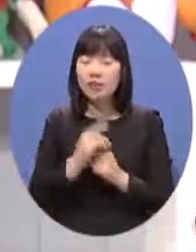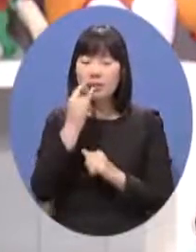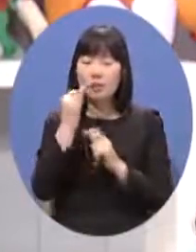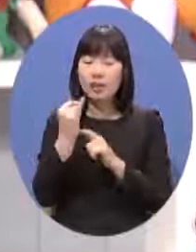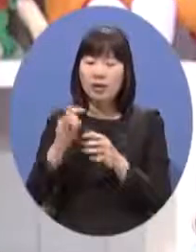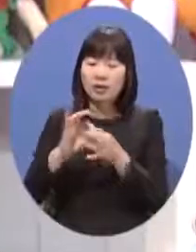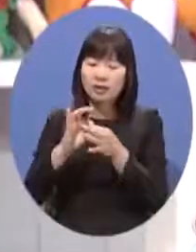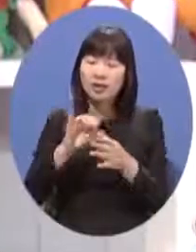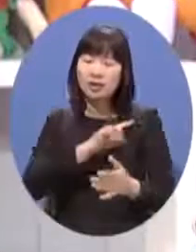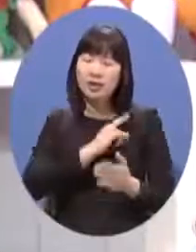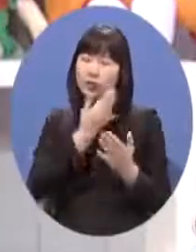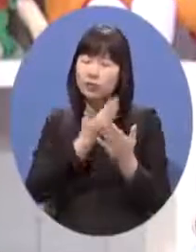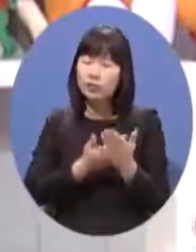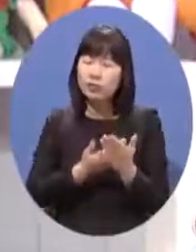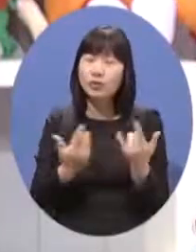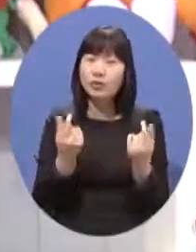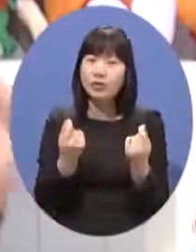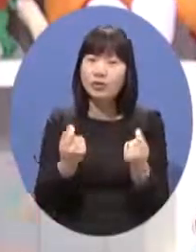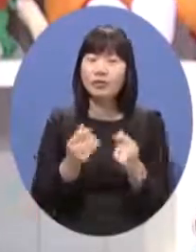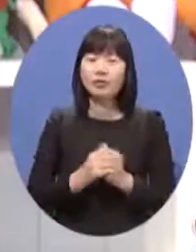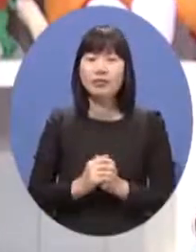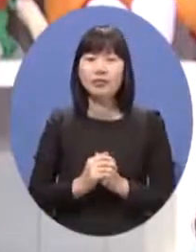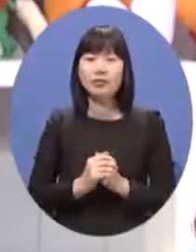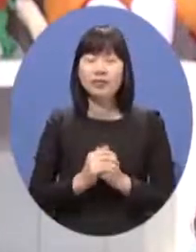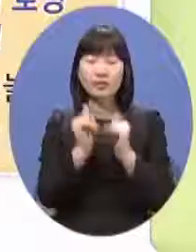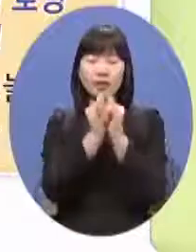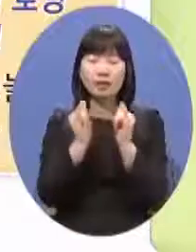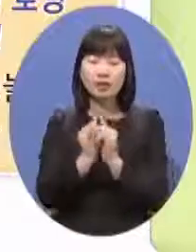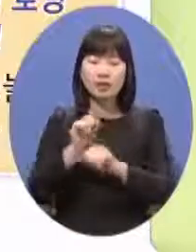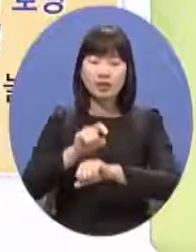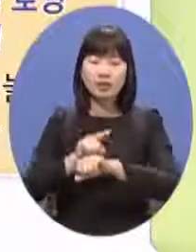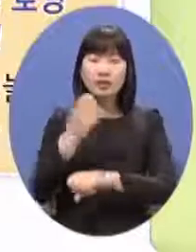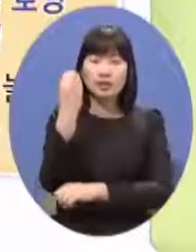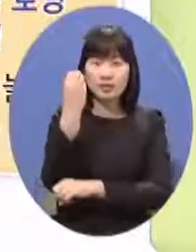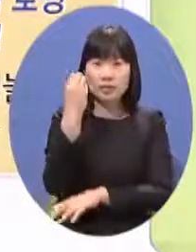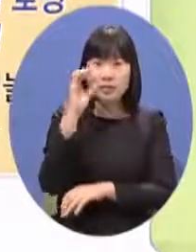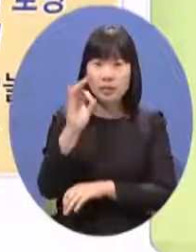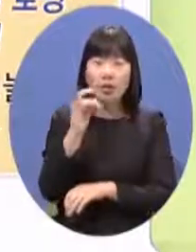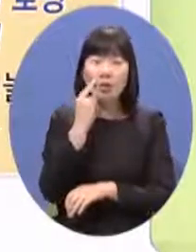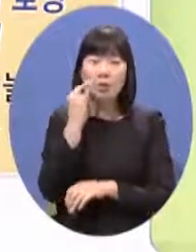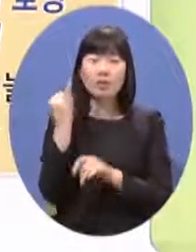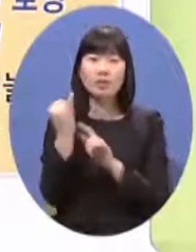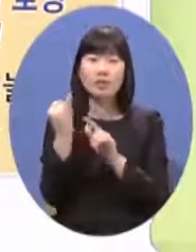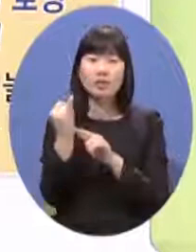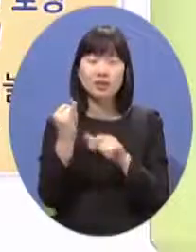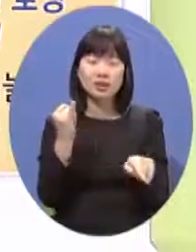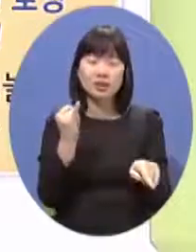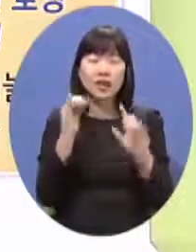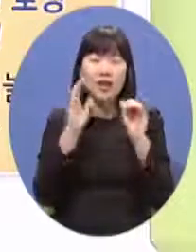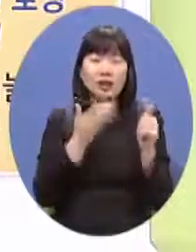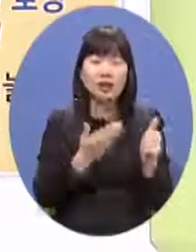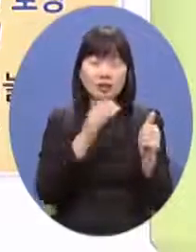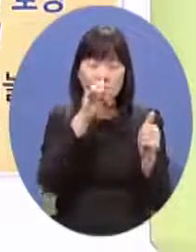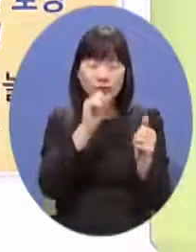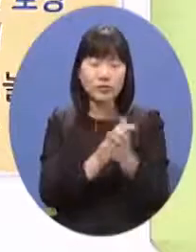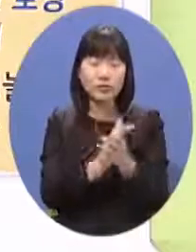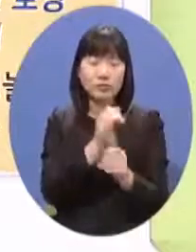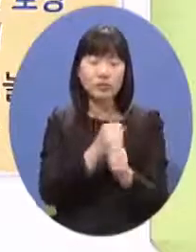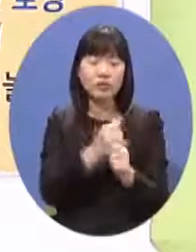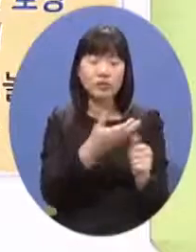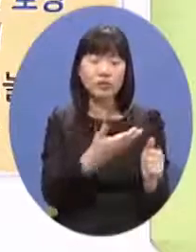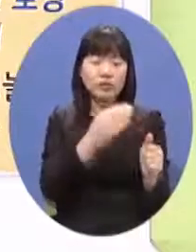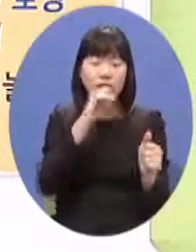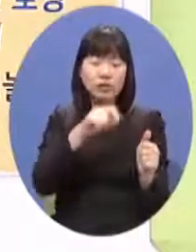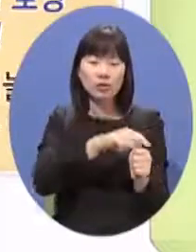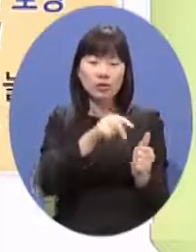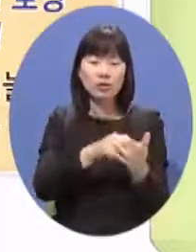엄마의 관계가 제일 중요할 것 같다는 생각이 드는데 사실은 사회성의 기초는 어머니들이 얘한테 좋은 친구를 만들어주고 좋은